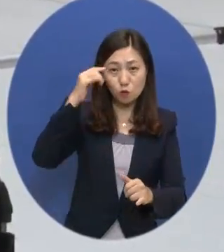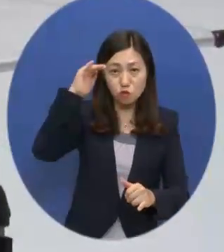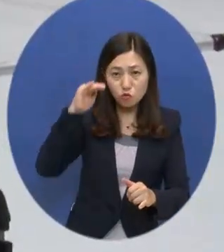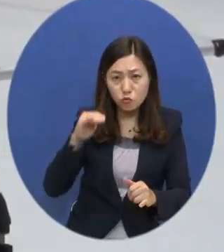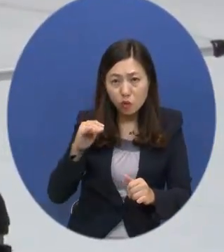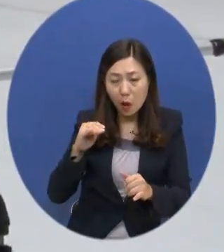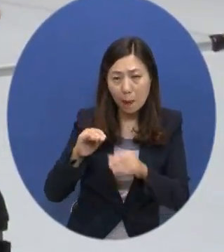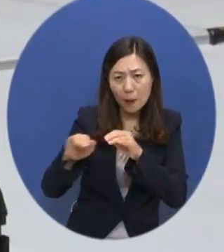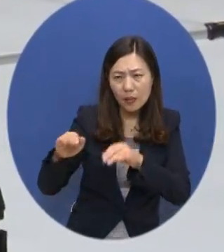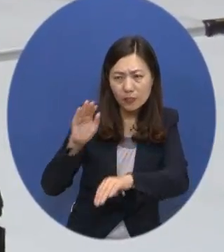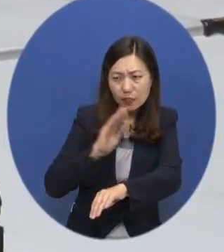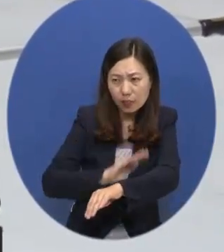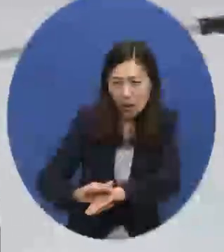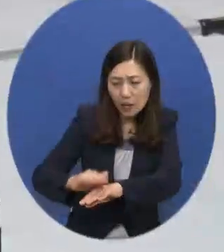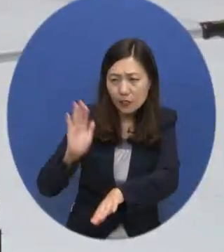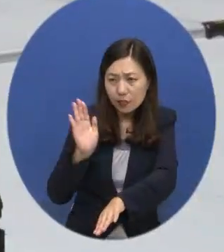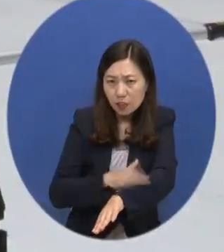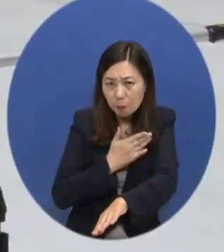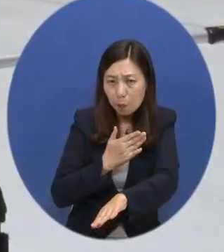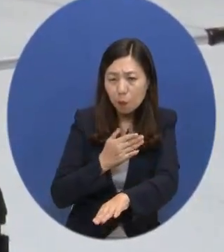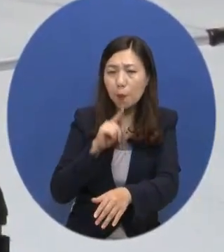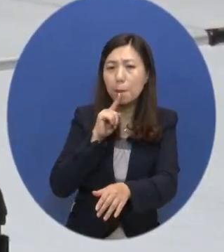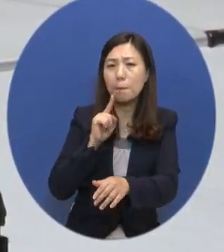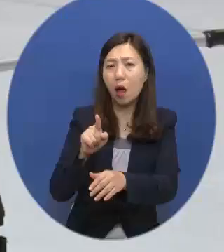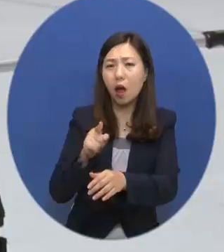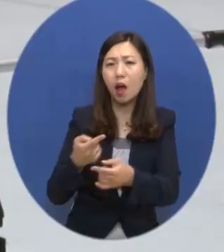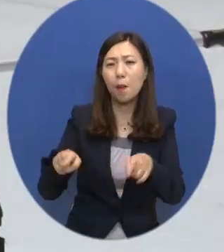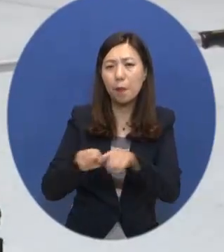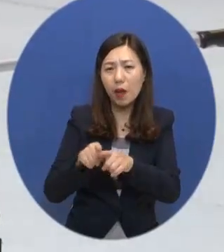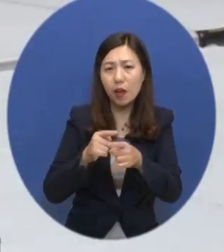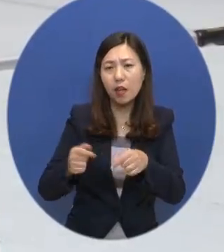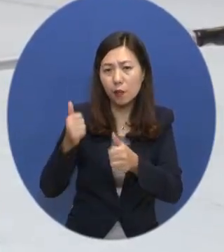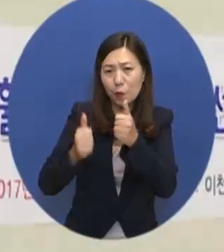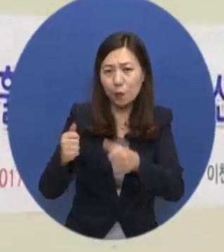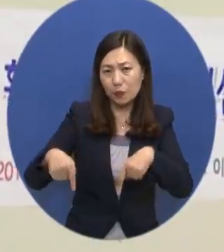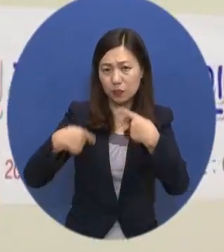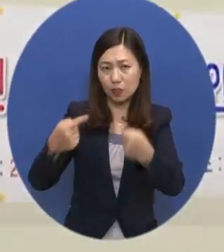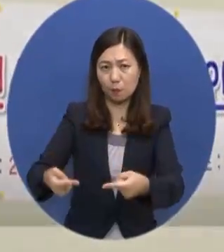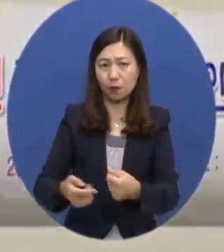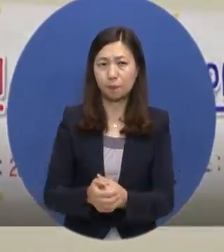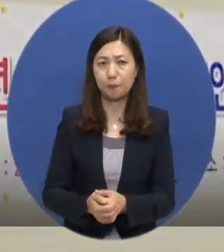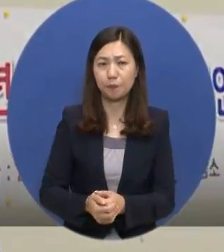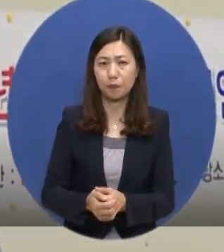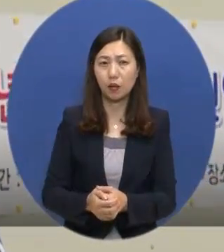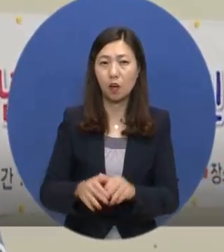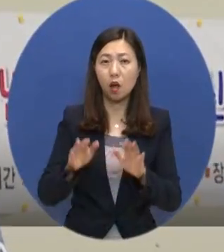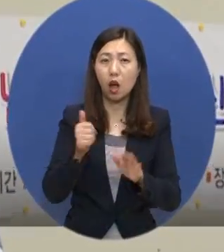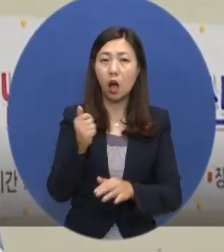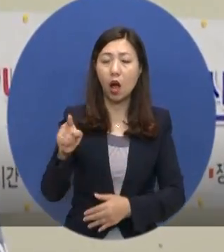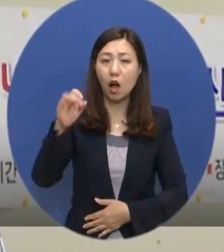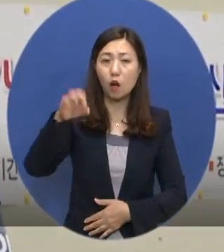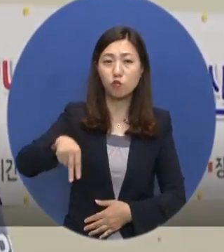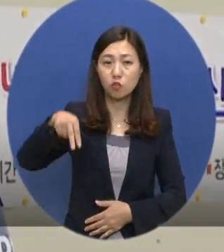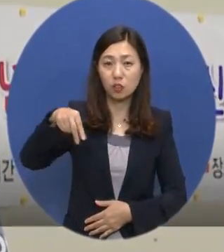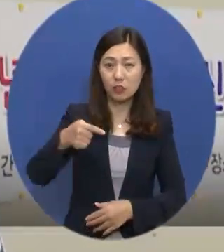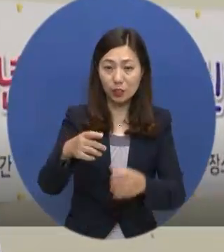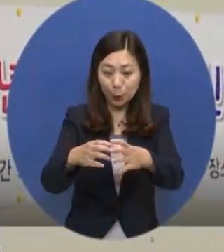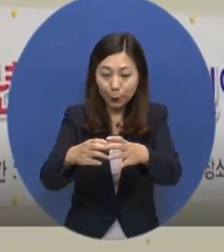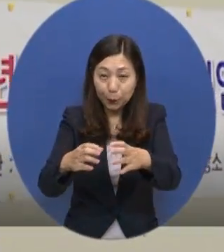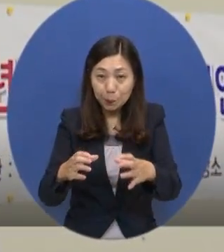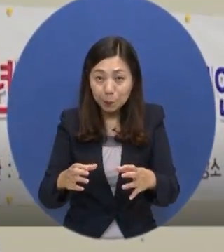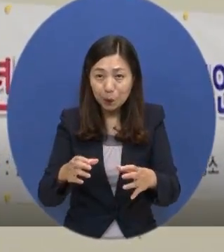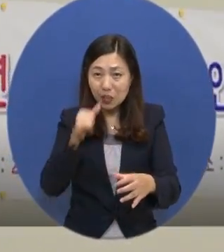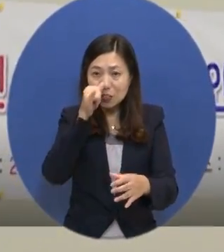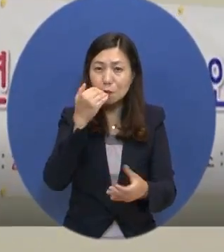점과 잘못된 점을 짚어주고 함께 경기에 임하는데요. 하우스에는 이제 스톤을 치고 우리 스톤이 이제